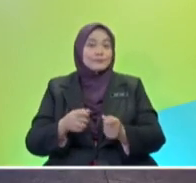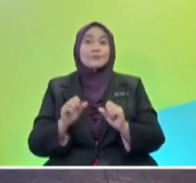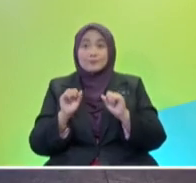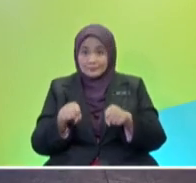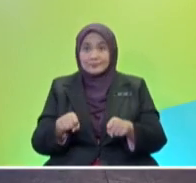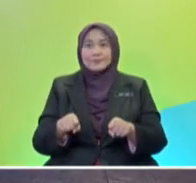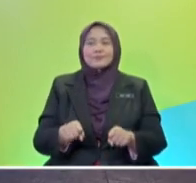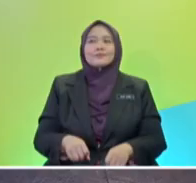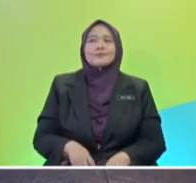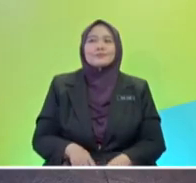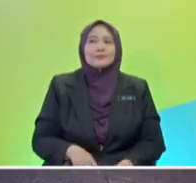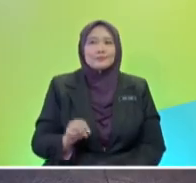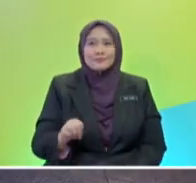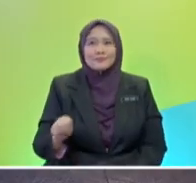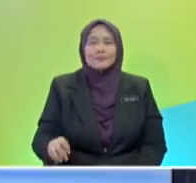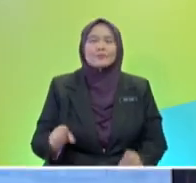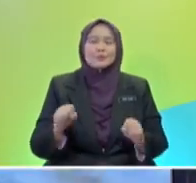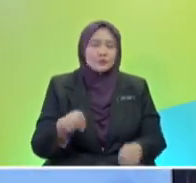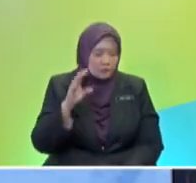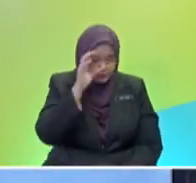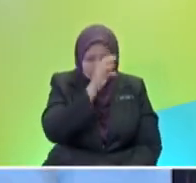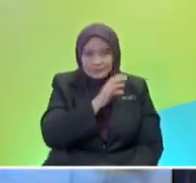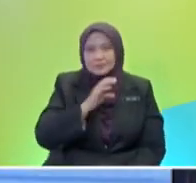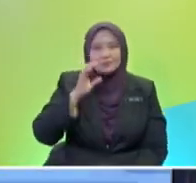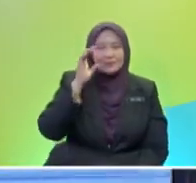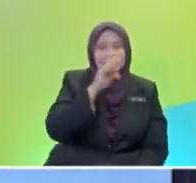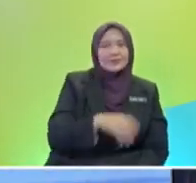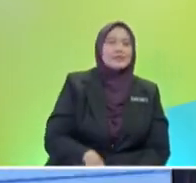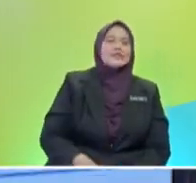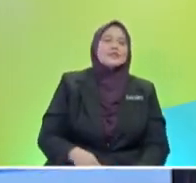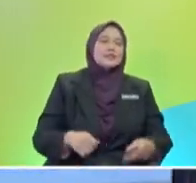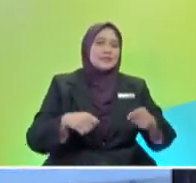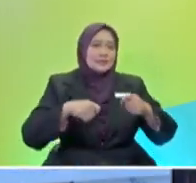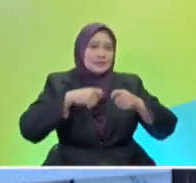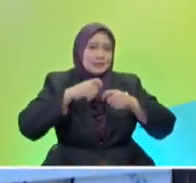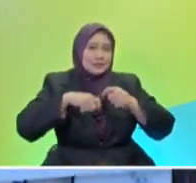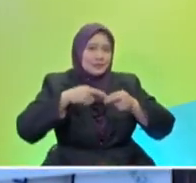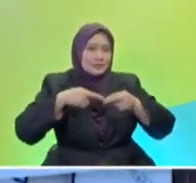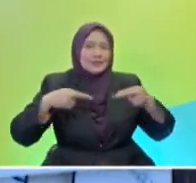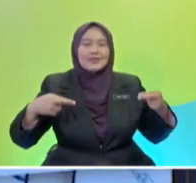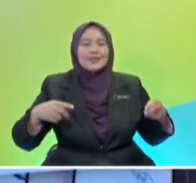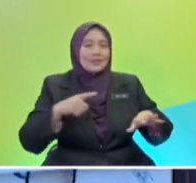ada yang mencari-cari spring di rumah ya